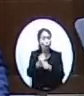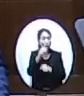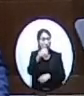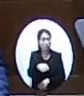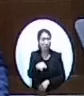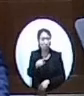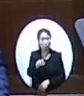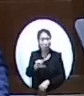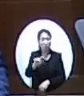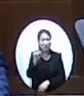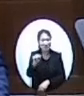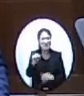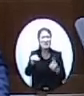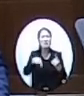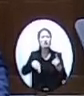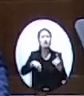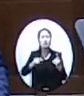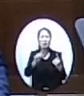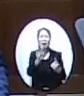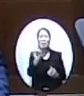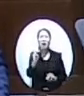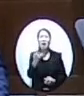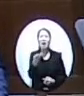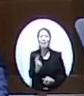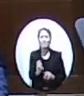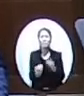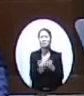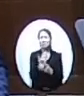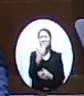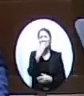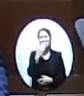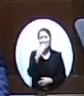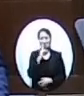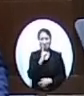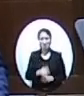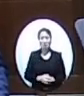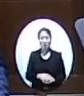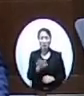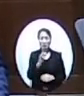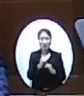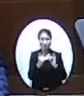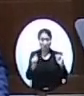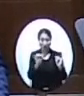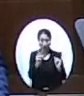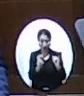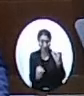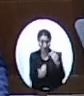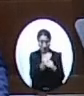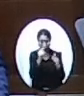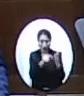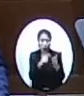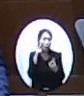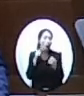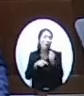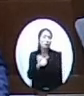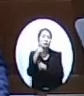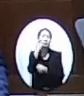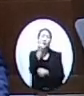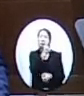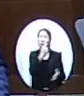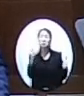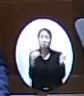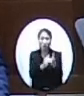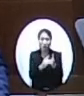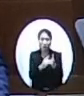성면을 1분 발암물질로 지정했습니다. 사람에게 암을 일으키는 것이 과학적으로 입증된